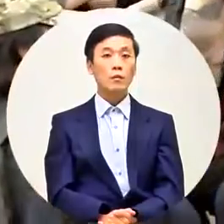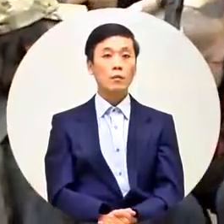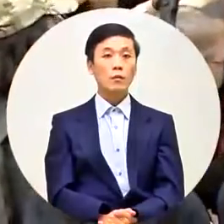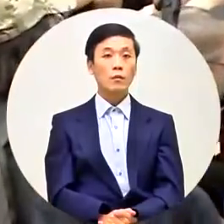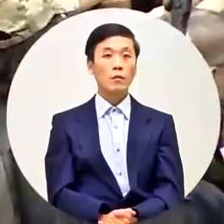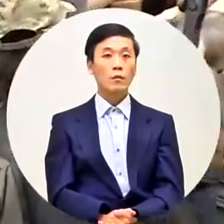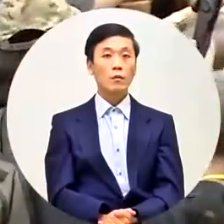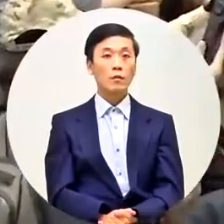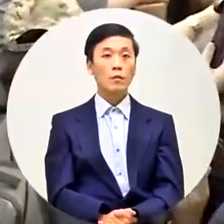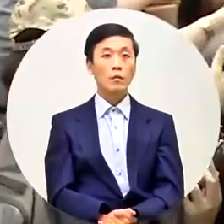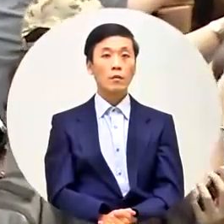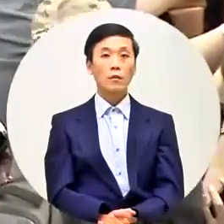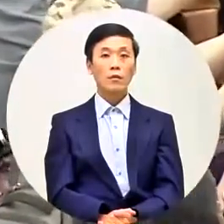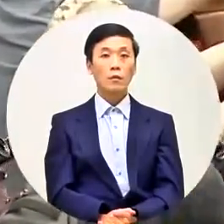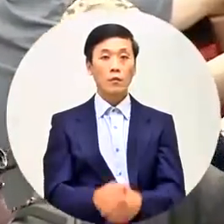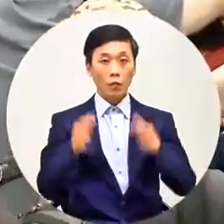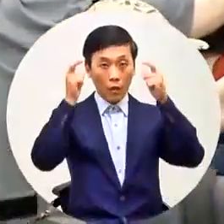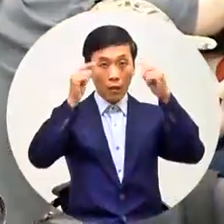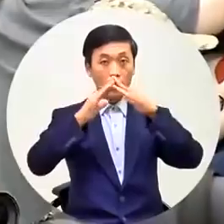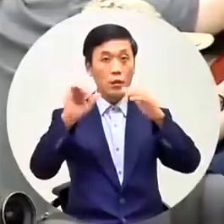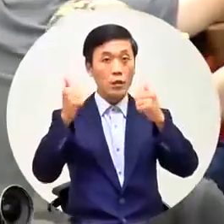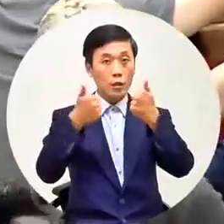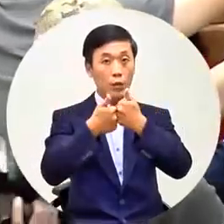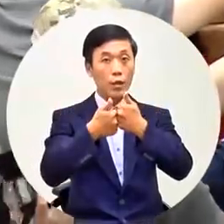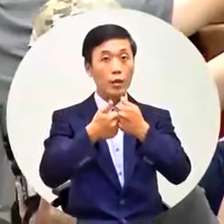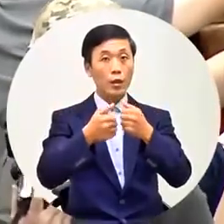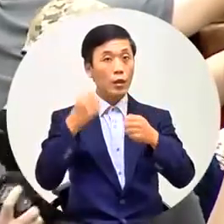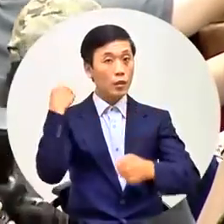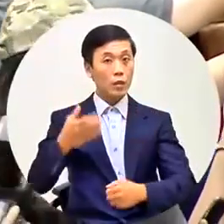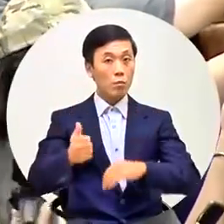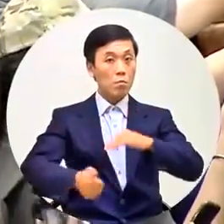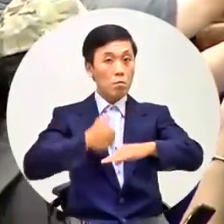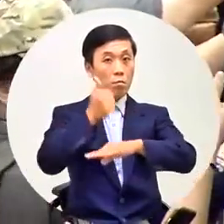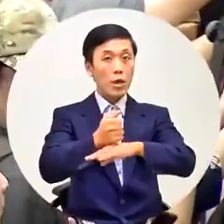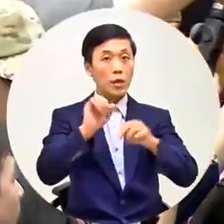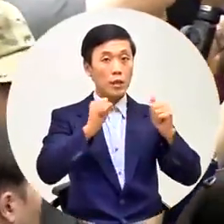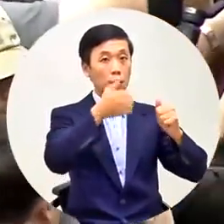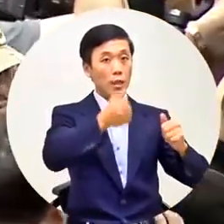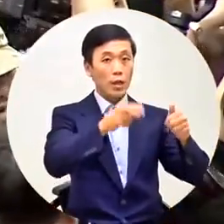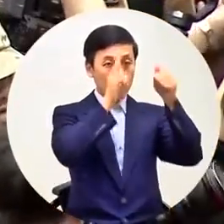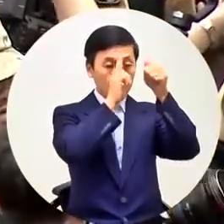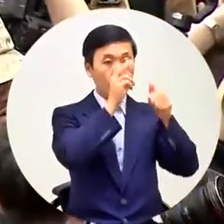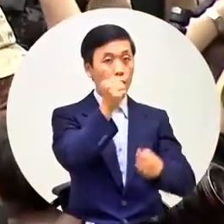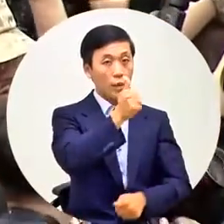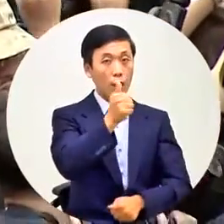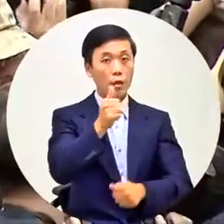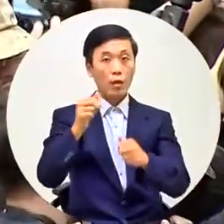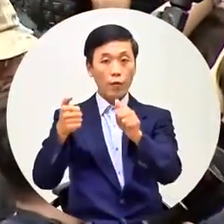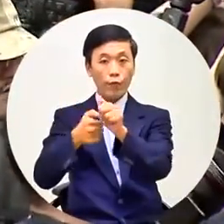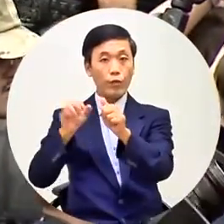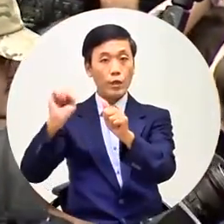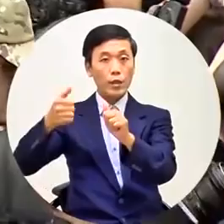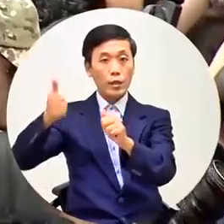高雄市议会新当选的许议长、陆副议长、监交人行政